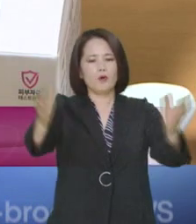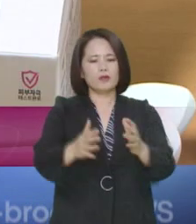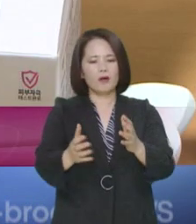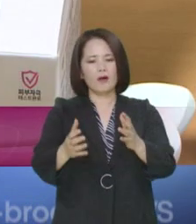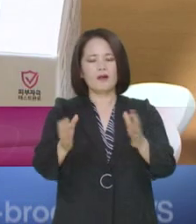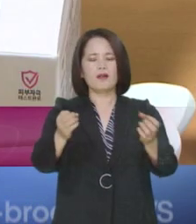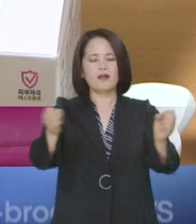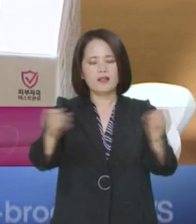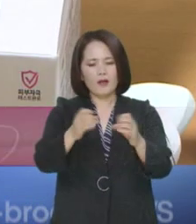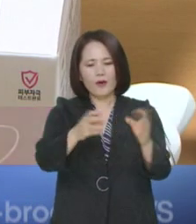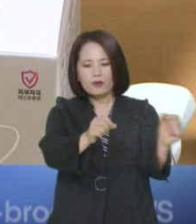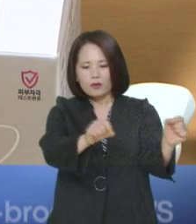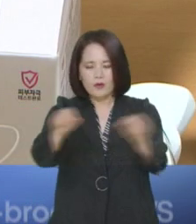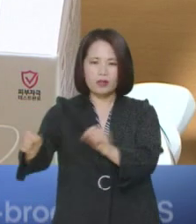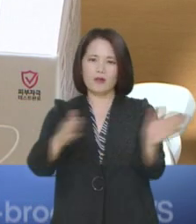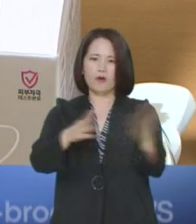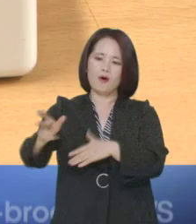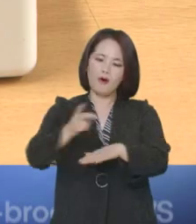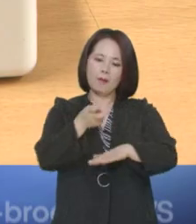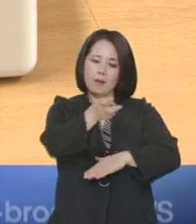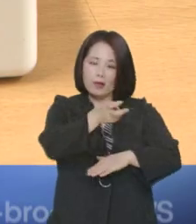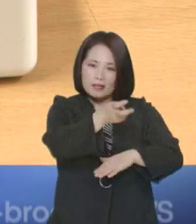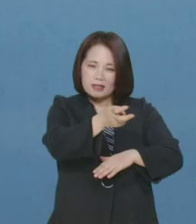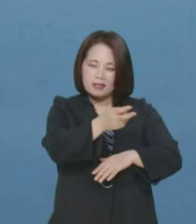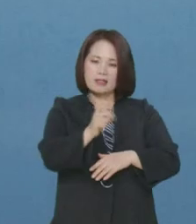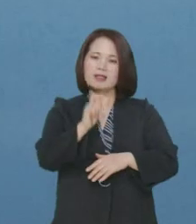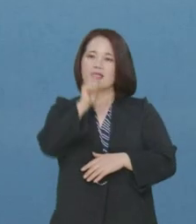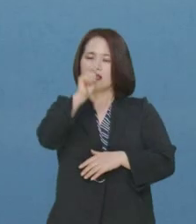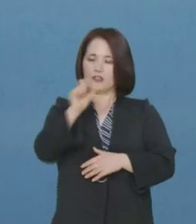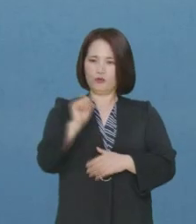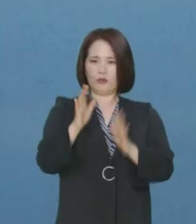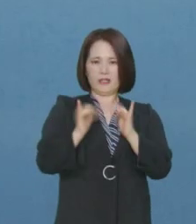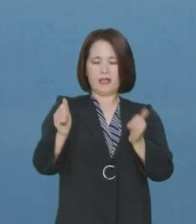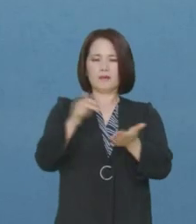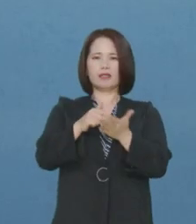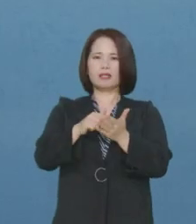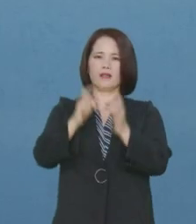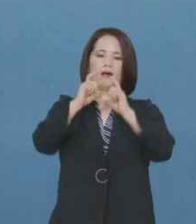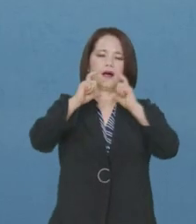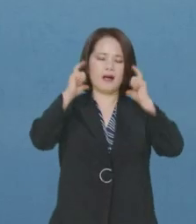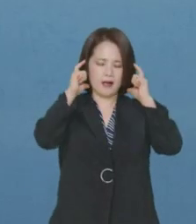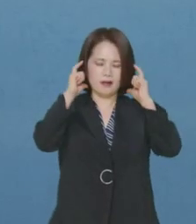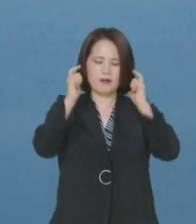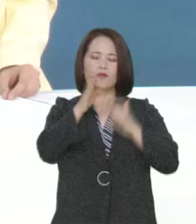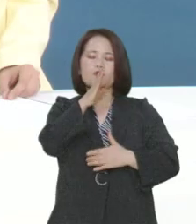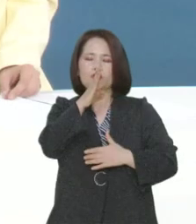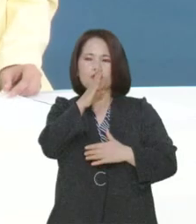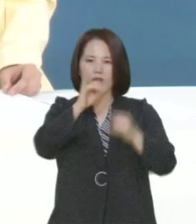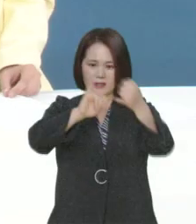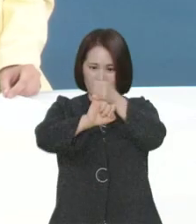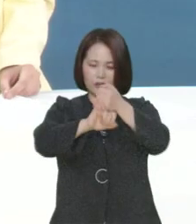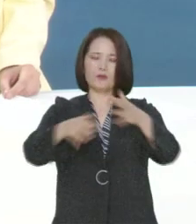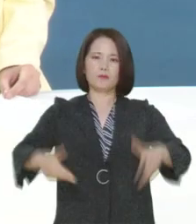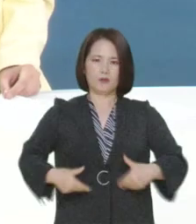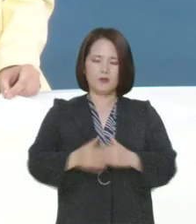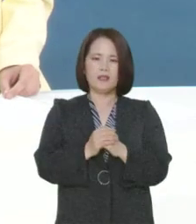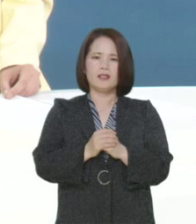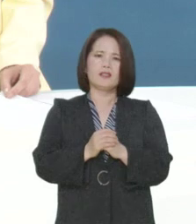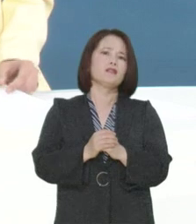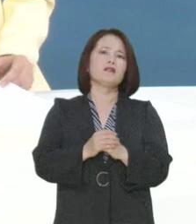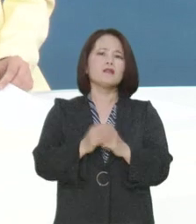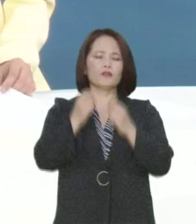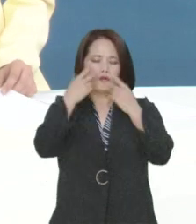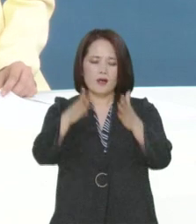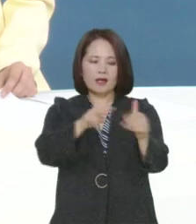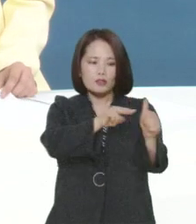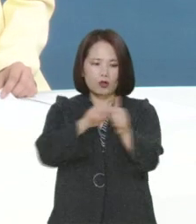드렸구요 버스와 책 c 운전사는 마스크와 장갑을 꼭 착용 토록 하겠습니다 4 이럴 때 일수록 정확한 정보